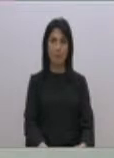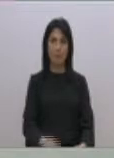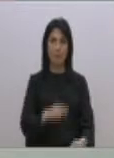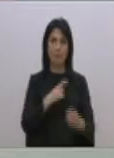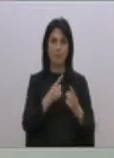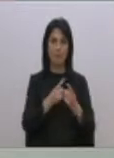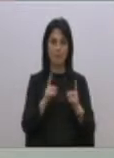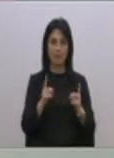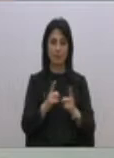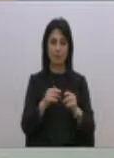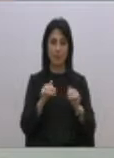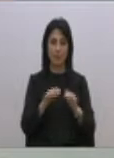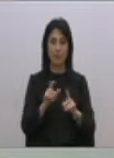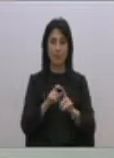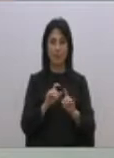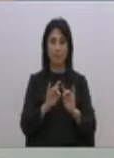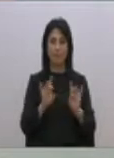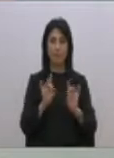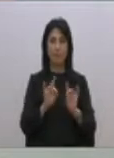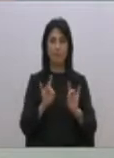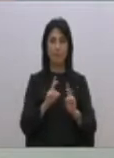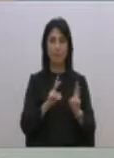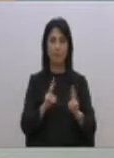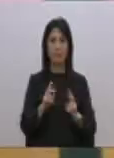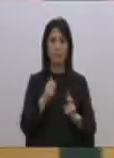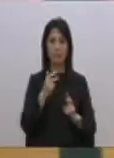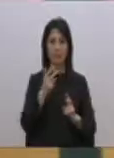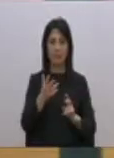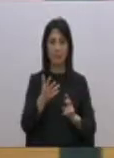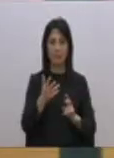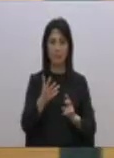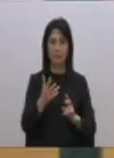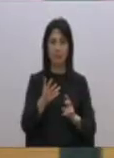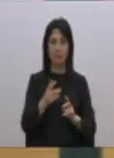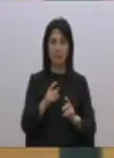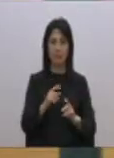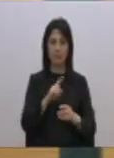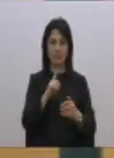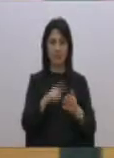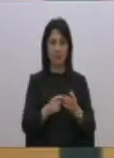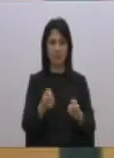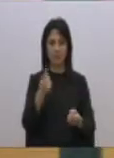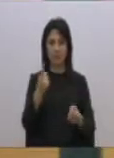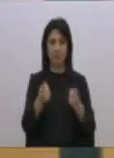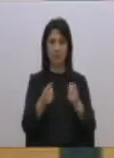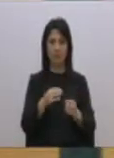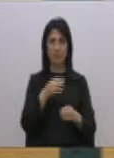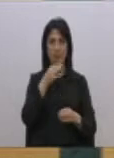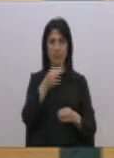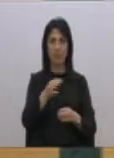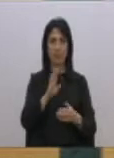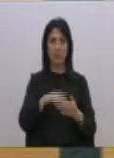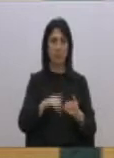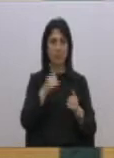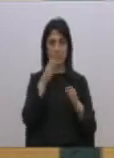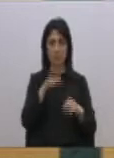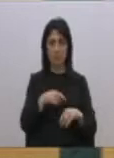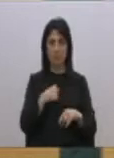კოლეგებო, მოკლე დასკვნით სიტყვით შემოვიფარგლები, ვინაიდან რამდენიმე ესეთი საკითხი გაჟღერდა, რომელზე პასუხის გაცემას არ